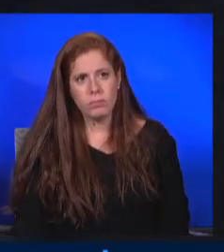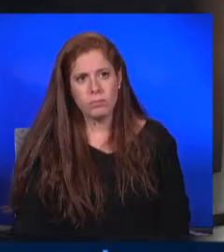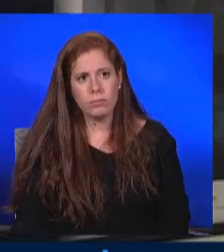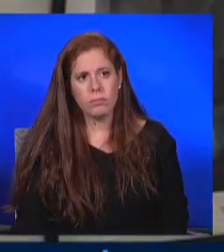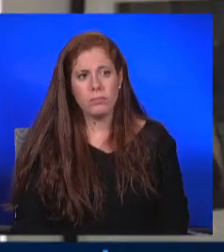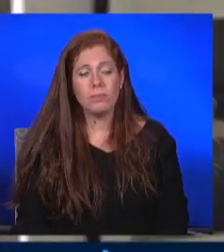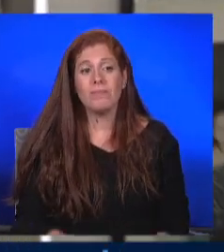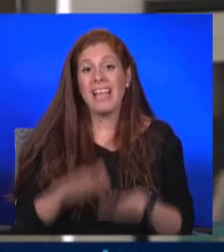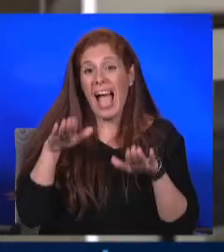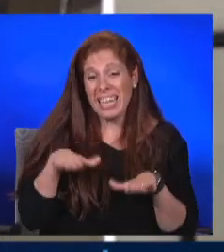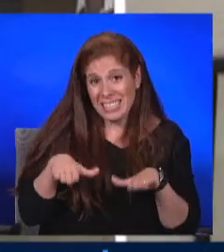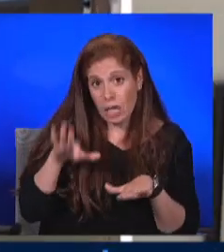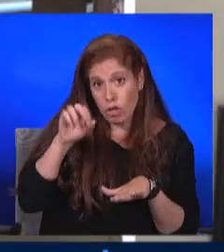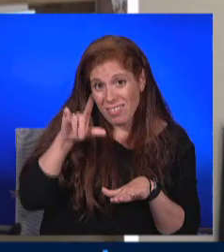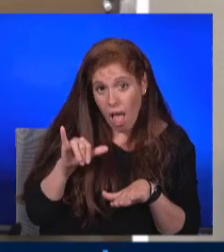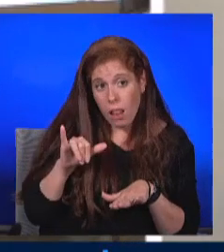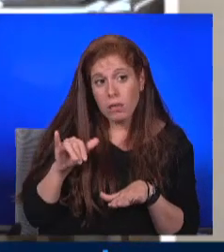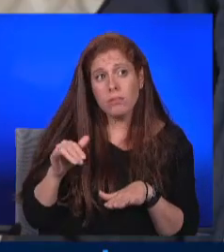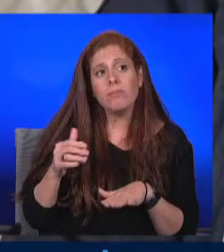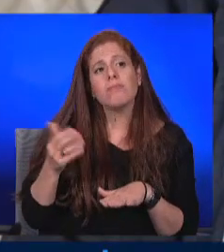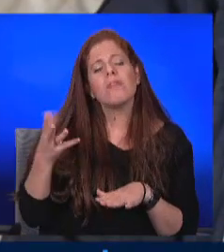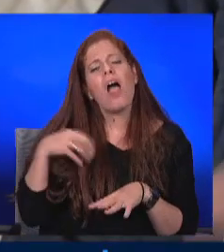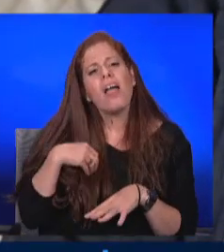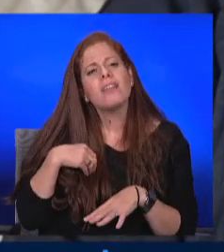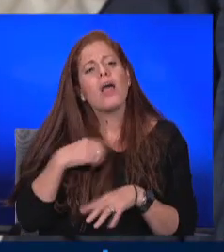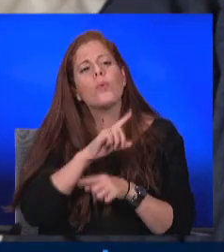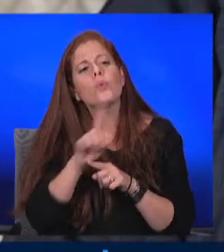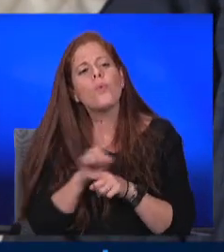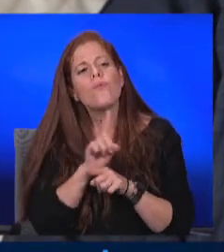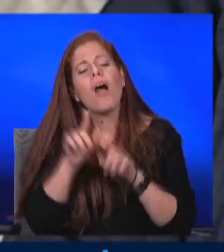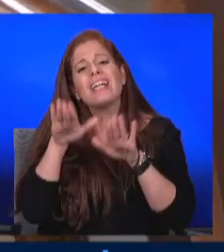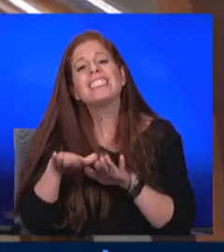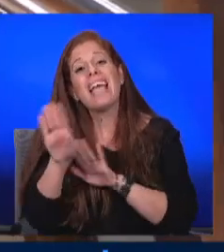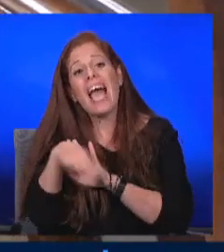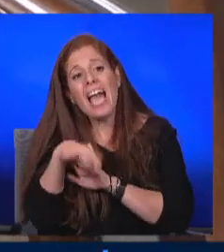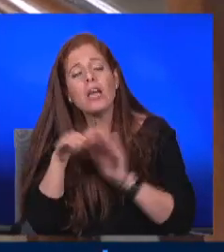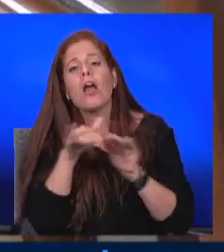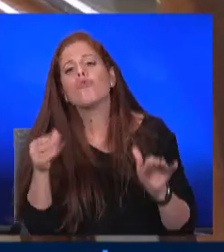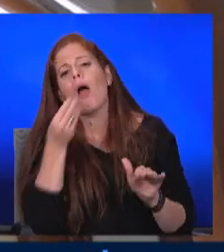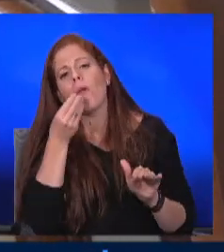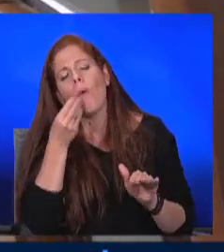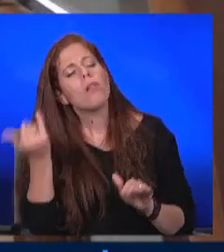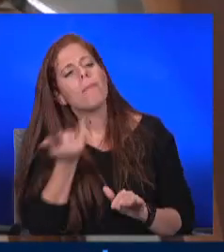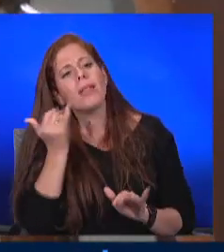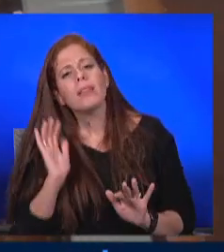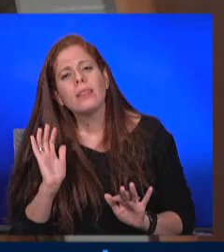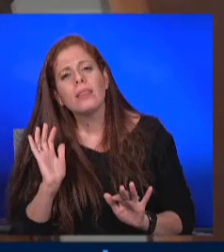הכיסא של טלי היה איתנו תקופה ארוכה, כיסא ריק ליד שולחן האוכל תמיד.